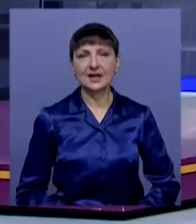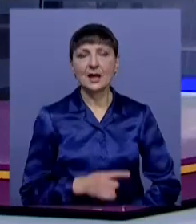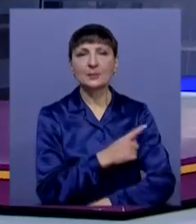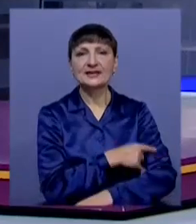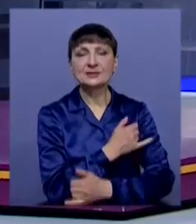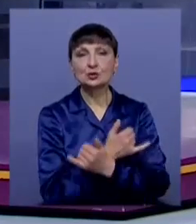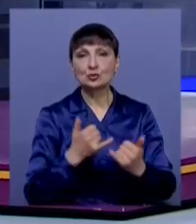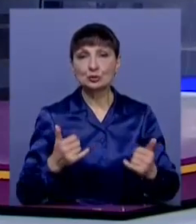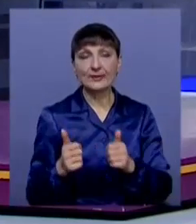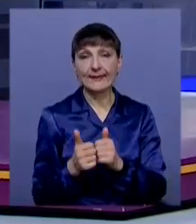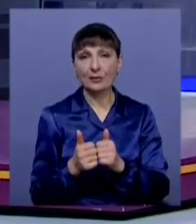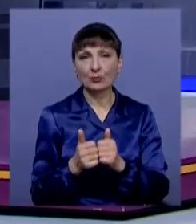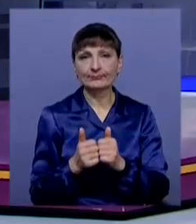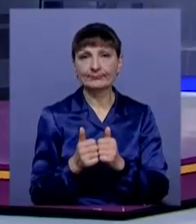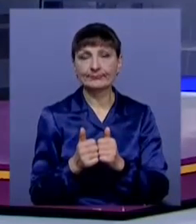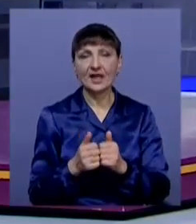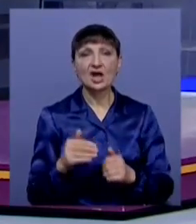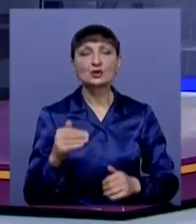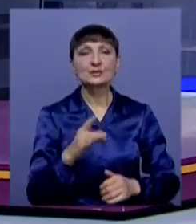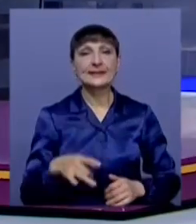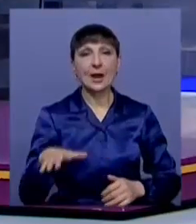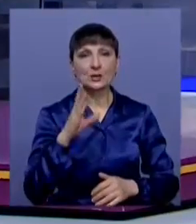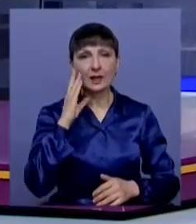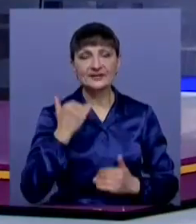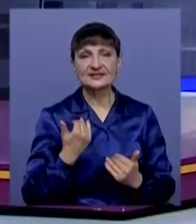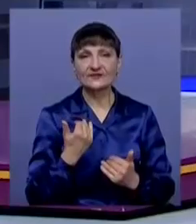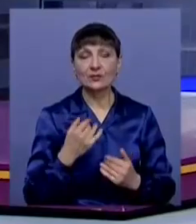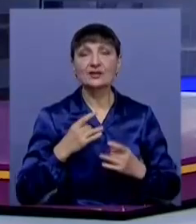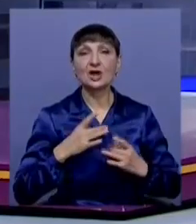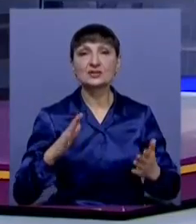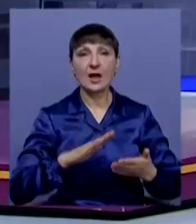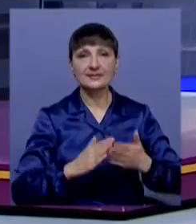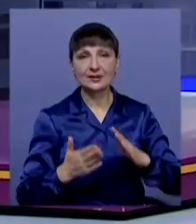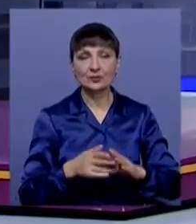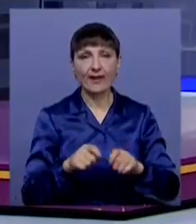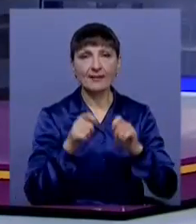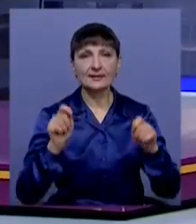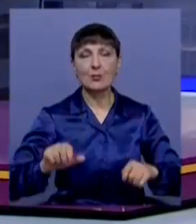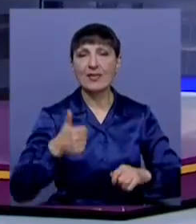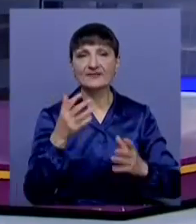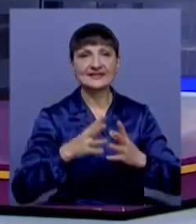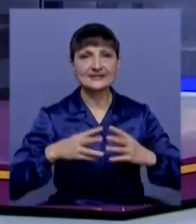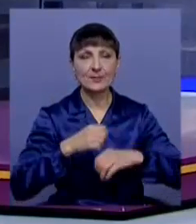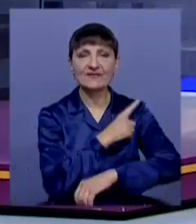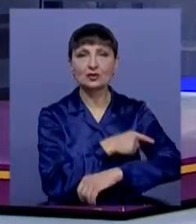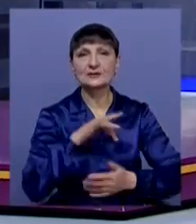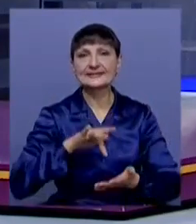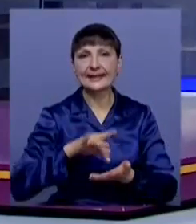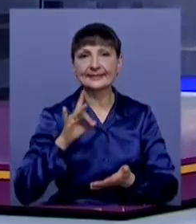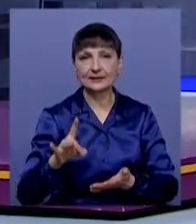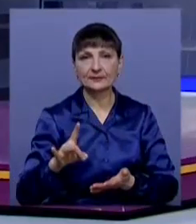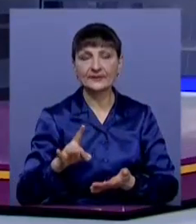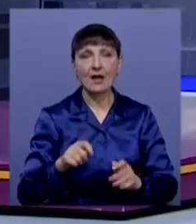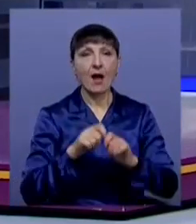Медицинские услуги в шаговой доступности. В Жетысусском районе Алматы сегодня в торжественной обстановке открыли первый семейно-врачебный центр.